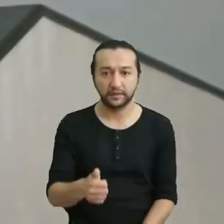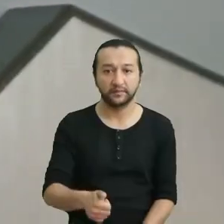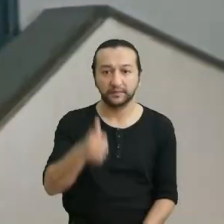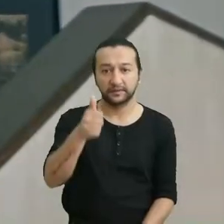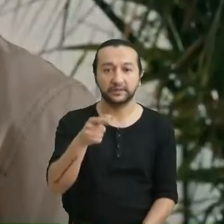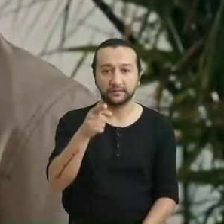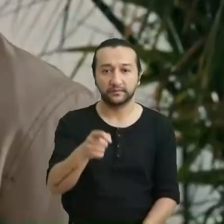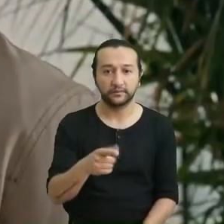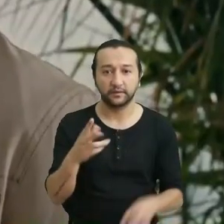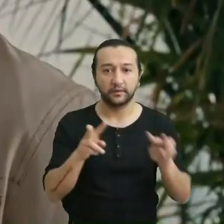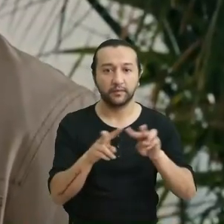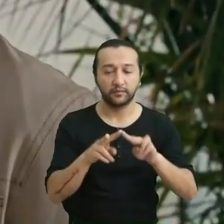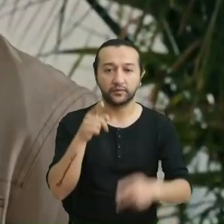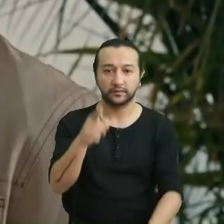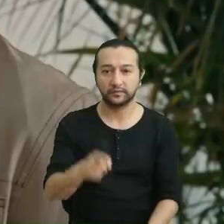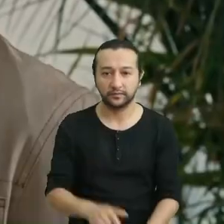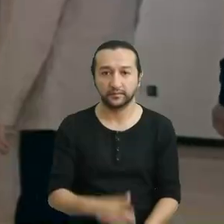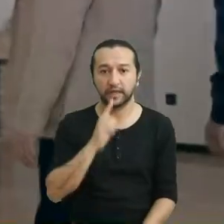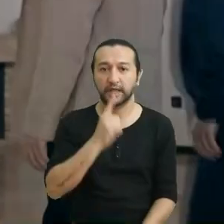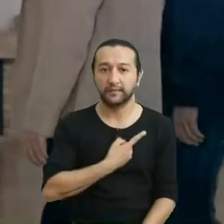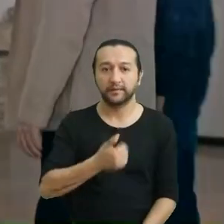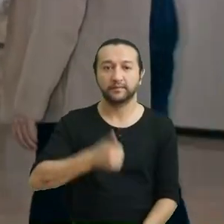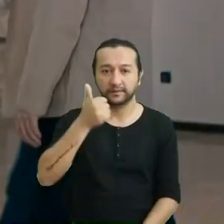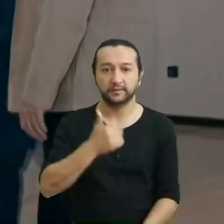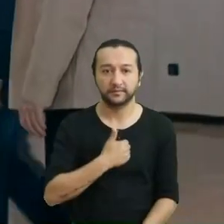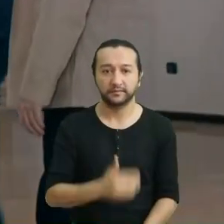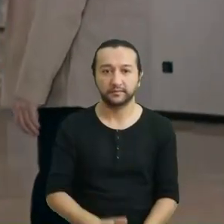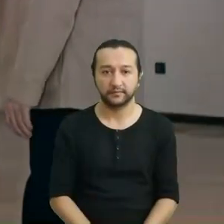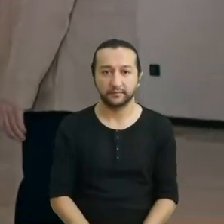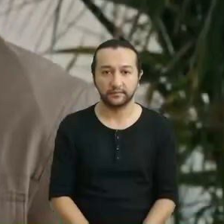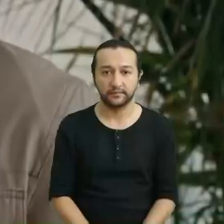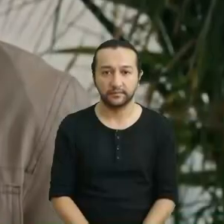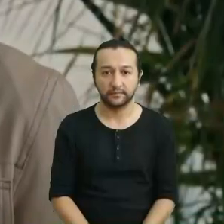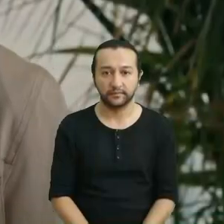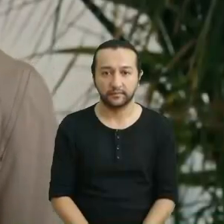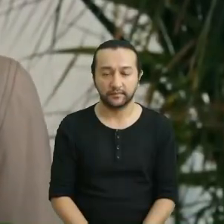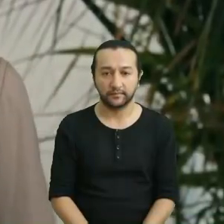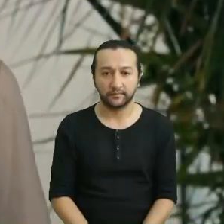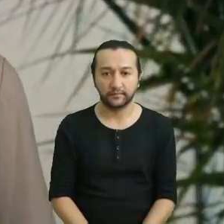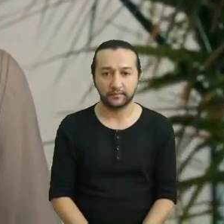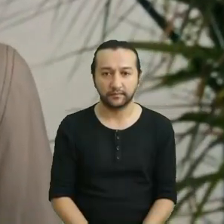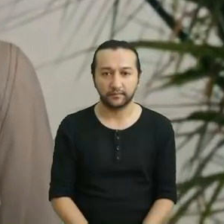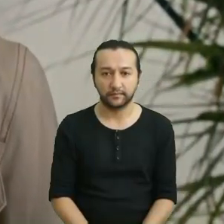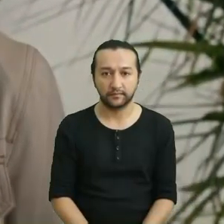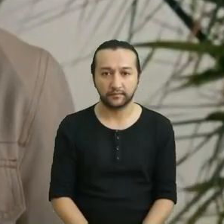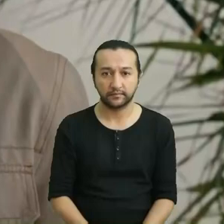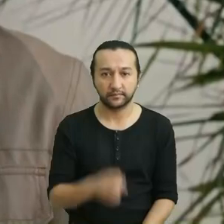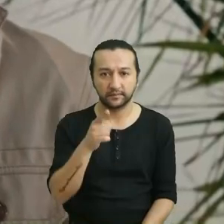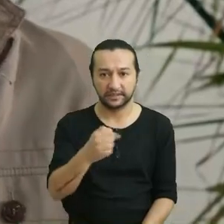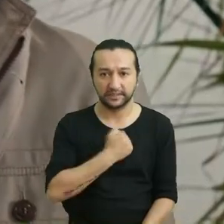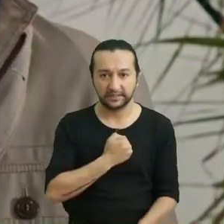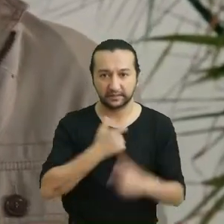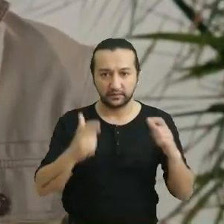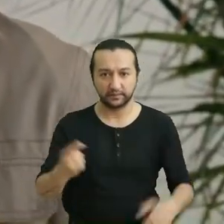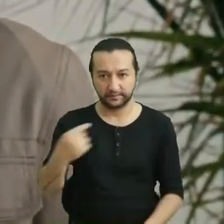Başkanım. Mahmut. Emret başkanım. Merdivenden koşarak inip geldi. Sıkıldın